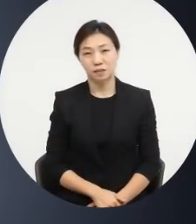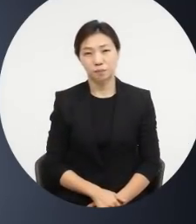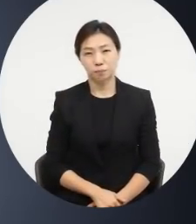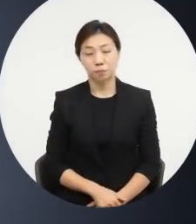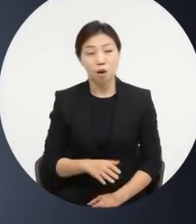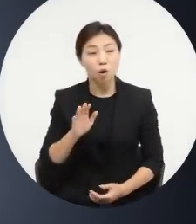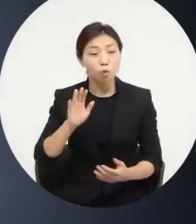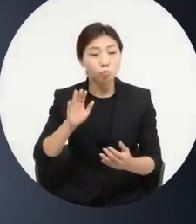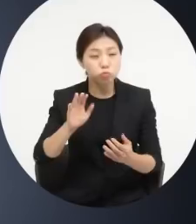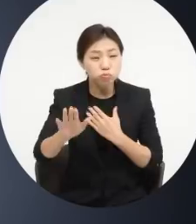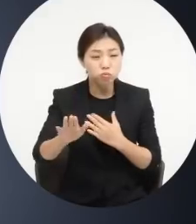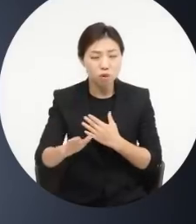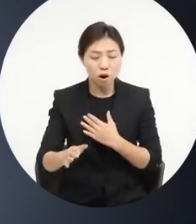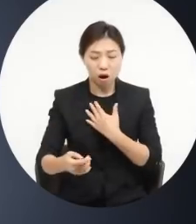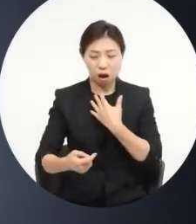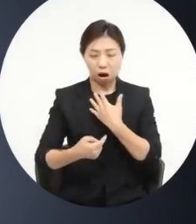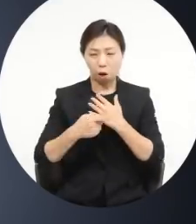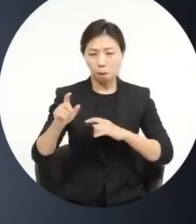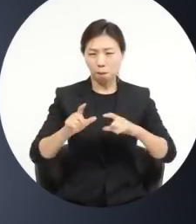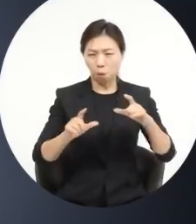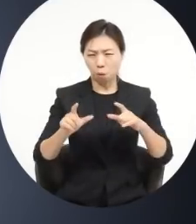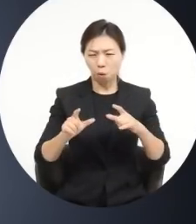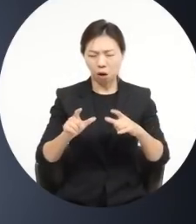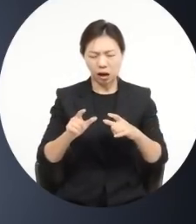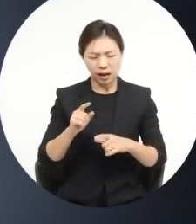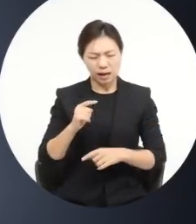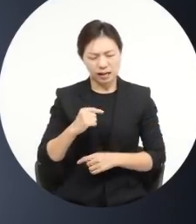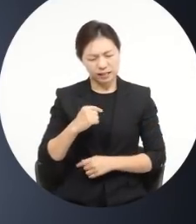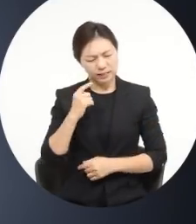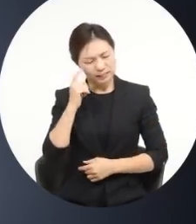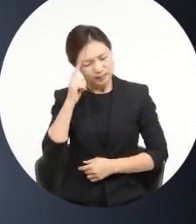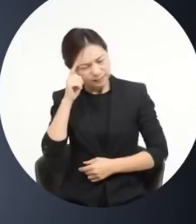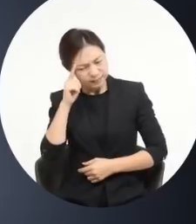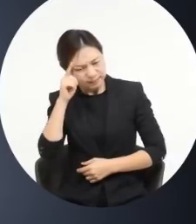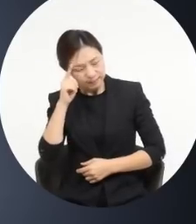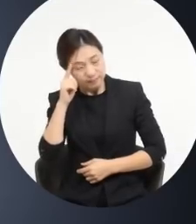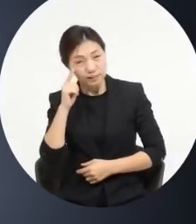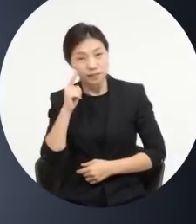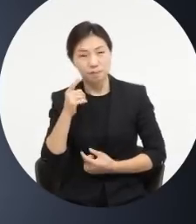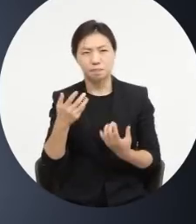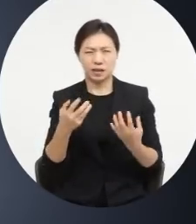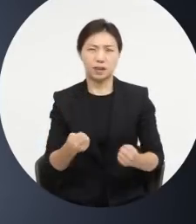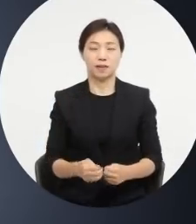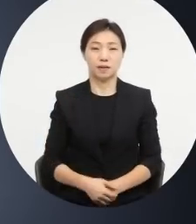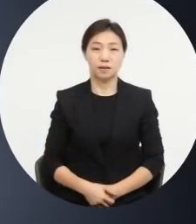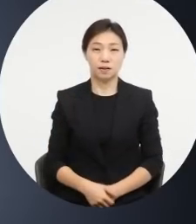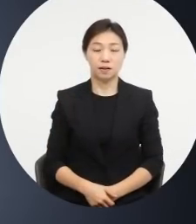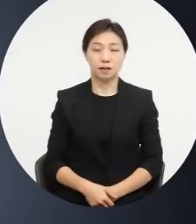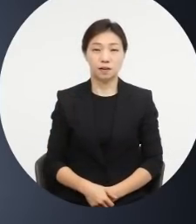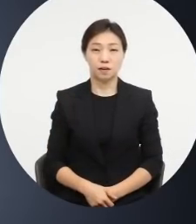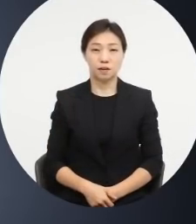외모에 신경을 쓰게 된다. 그 요즘 마른 게